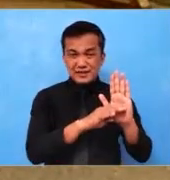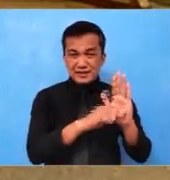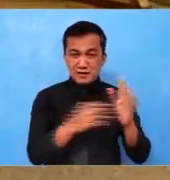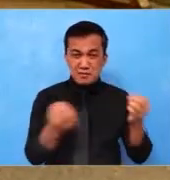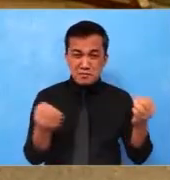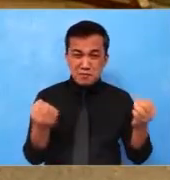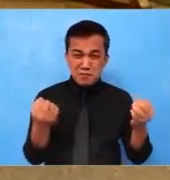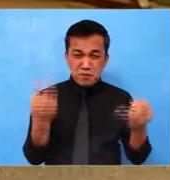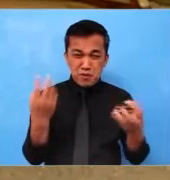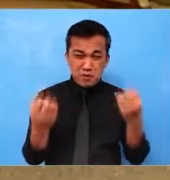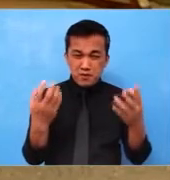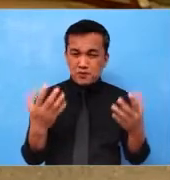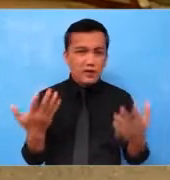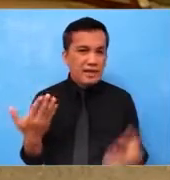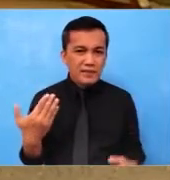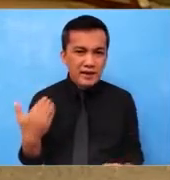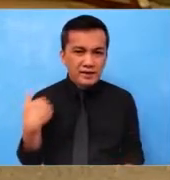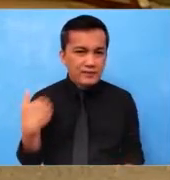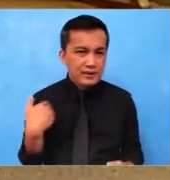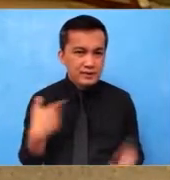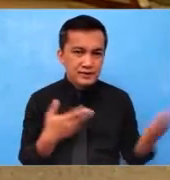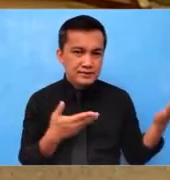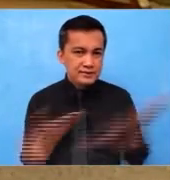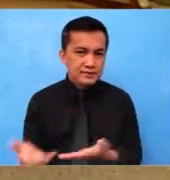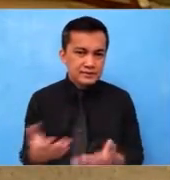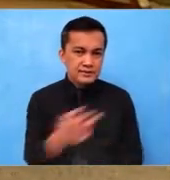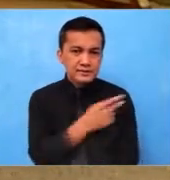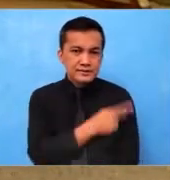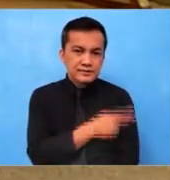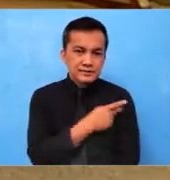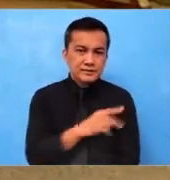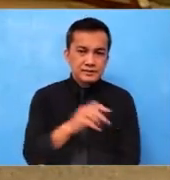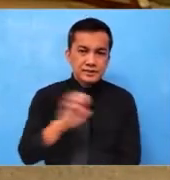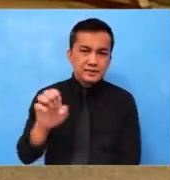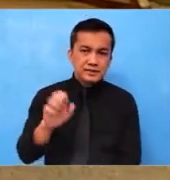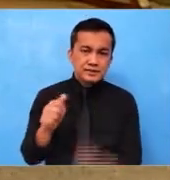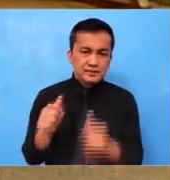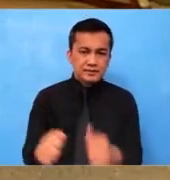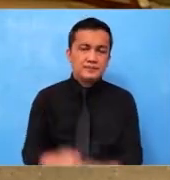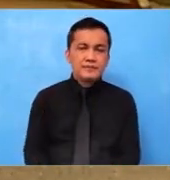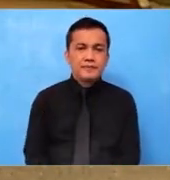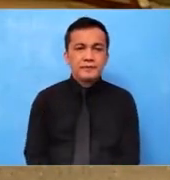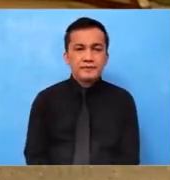kasi nga na isusugod na naputukan dito sa East Avenue Medical Center.